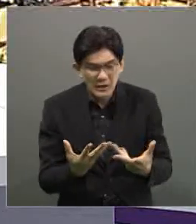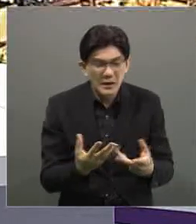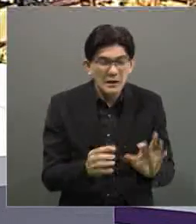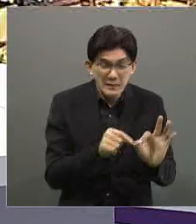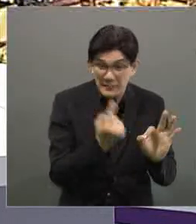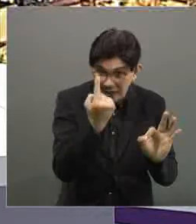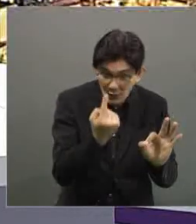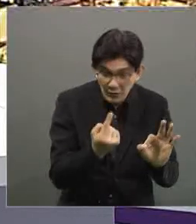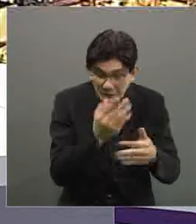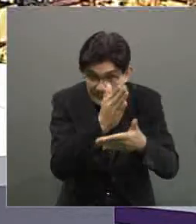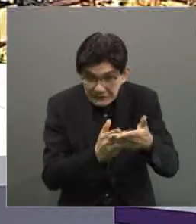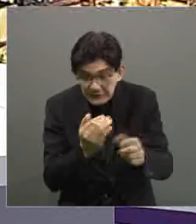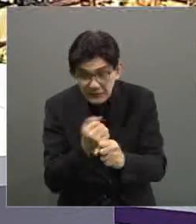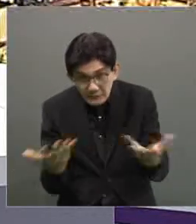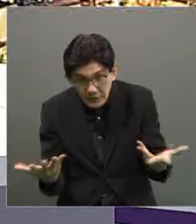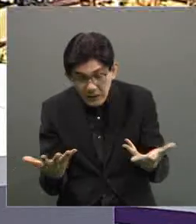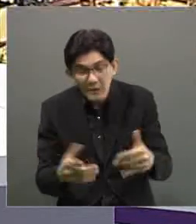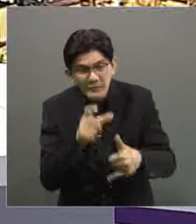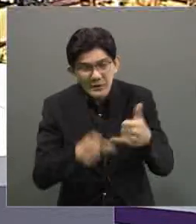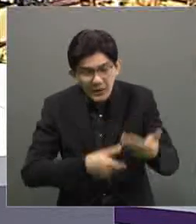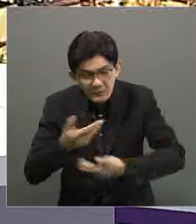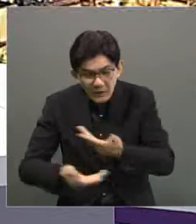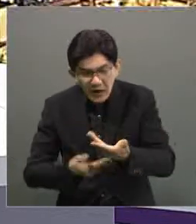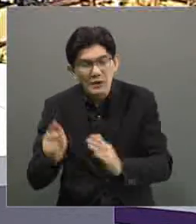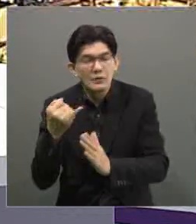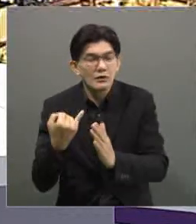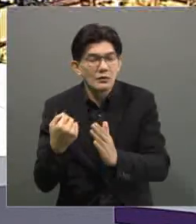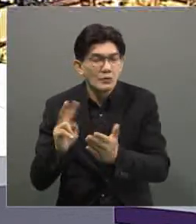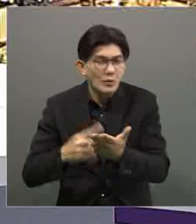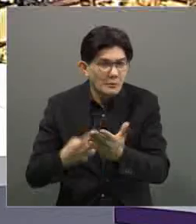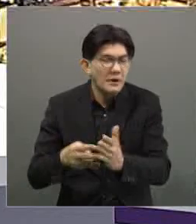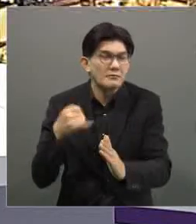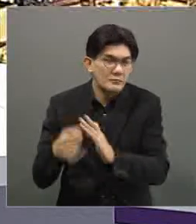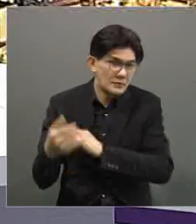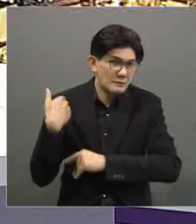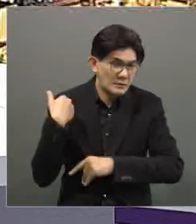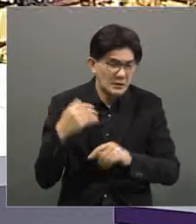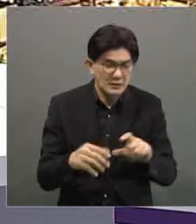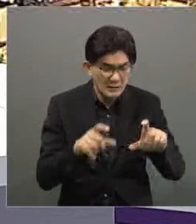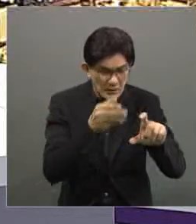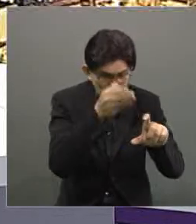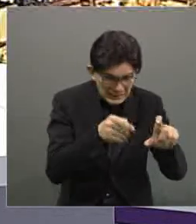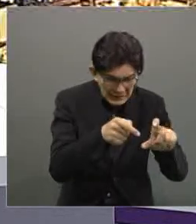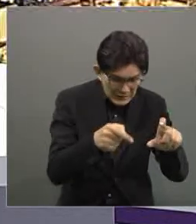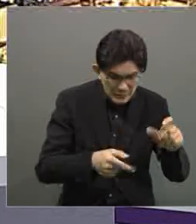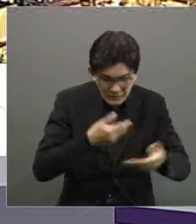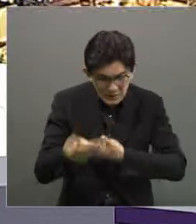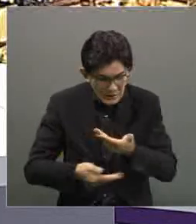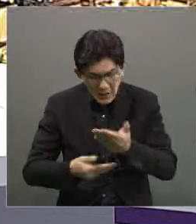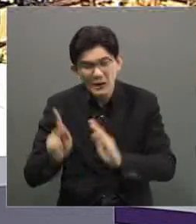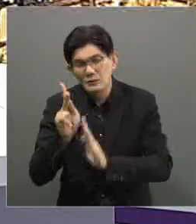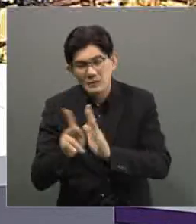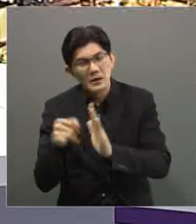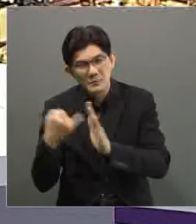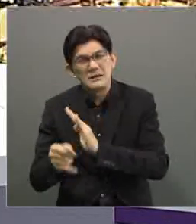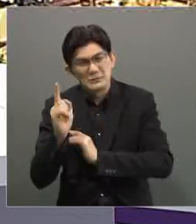ติการของคุณเนี่ยคือคนขาย ยังไงก็คือคนขาย ต่อให้มีแค่ครึ่งเม็ดแต่คุณเอาไปขายปุ๊บ มันก็คือคนขายใช่เ